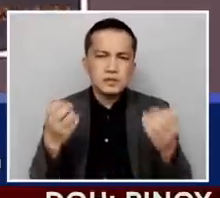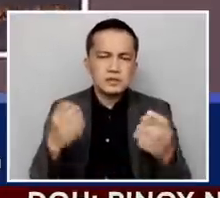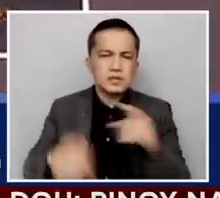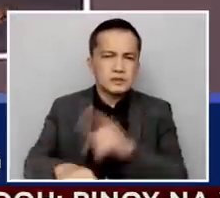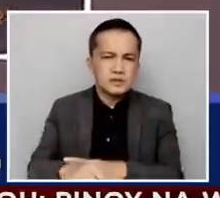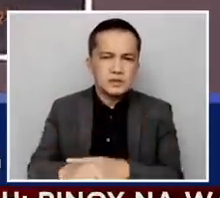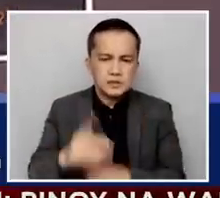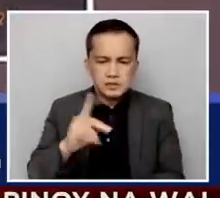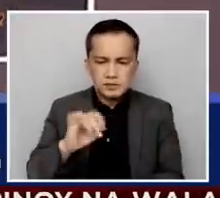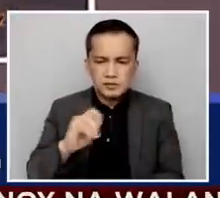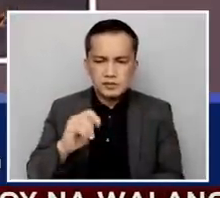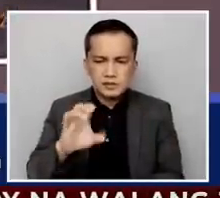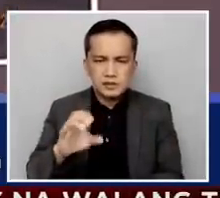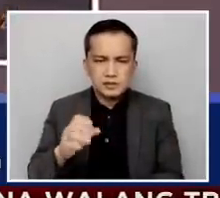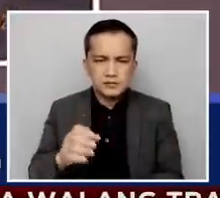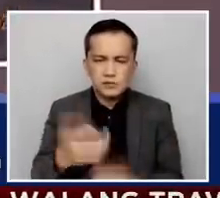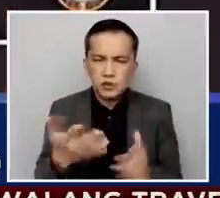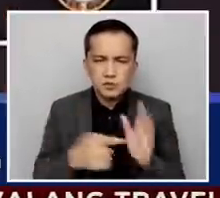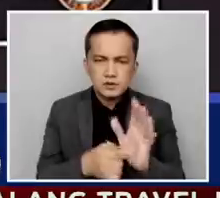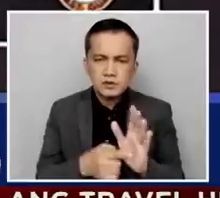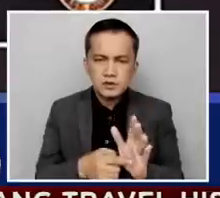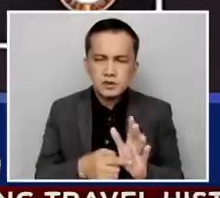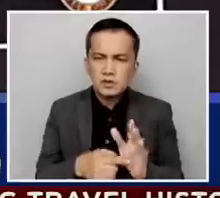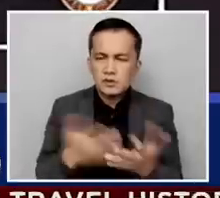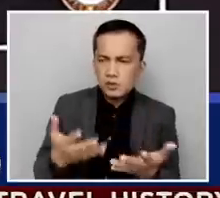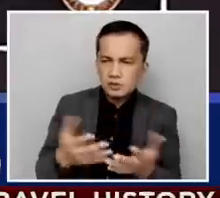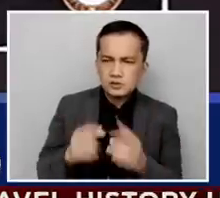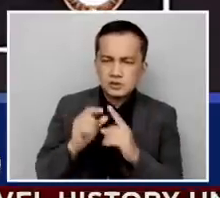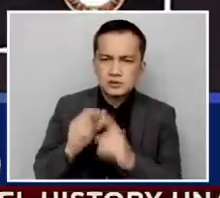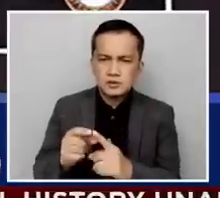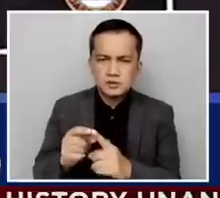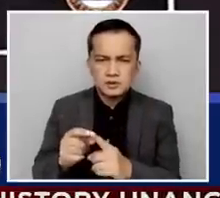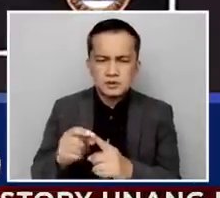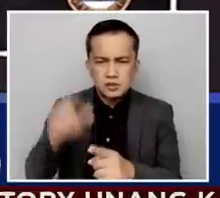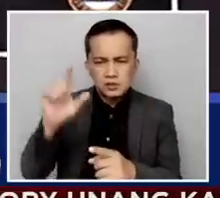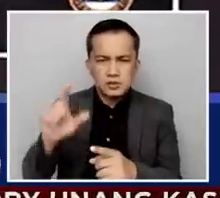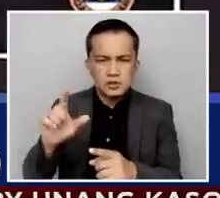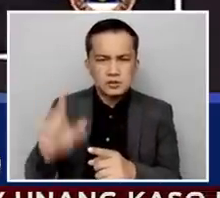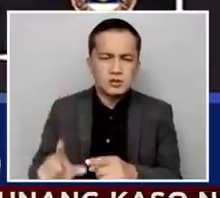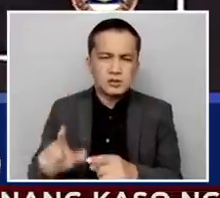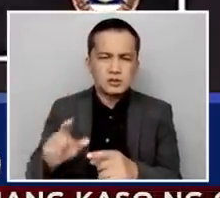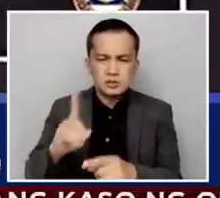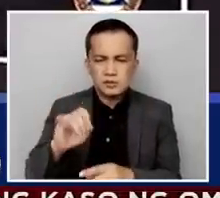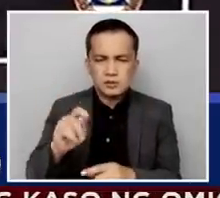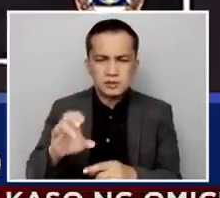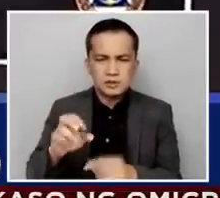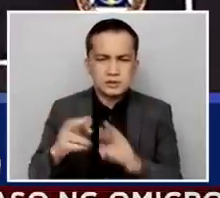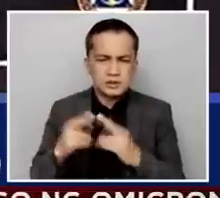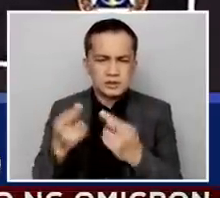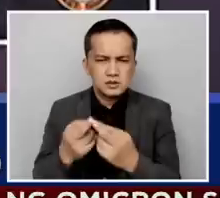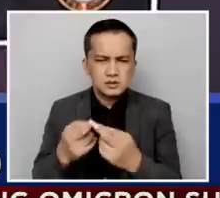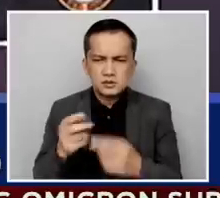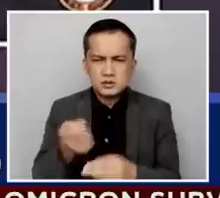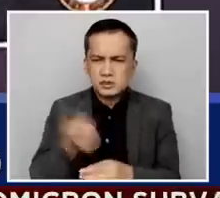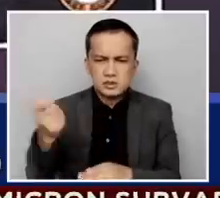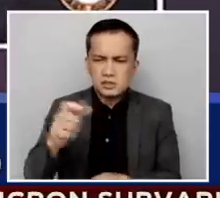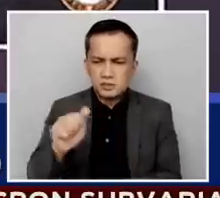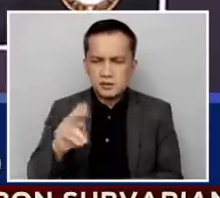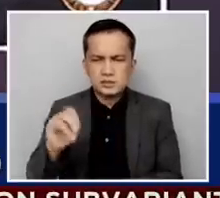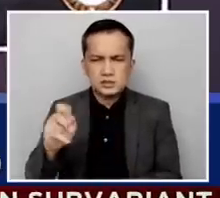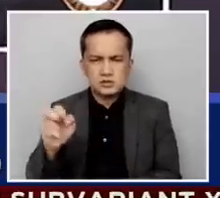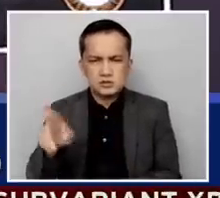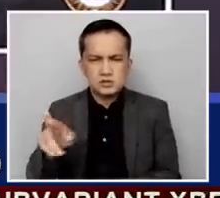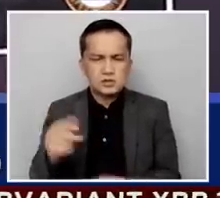diplomatic na protest, not verbal. Sabihin mo sa'yo, i-lower mo yung diplomatic relations. gawin mo, sabi mo, alis na yung ambassador dito, ilagay mo lang ng